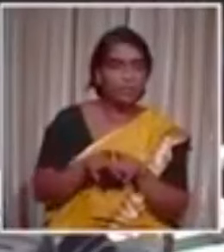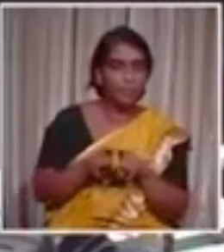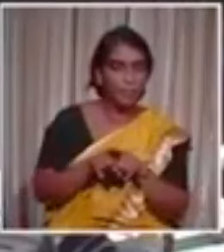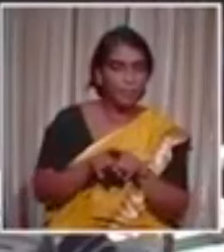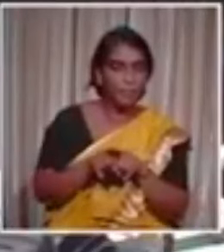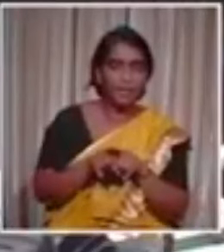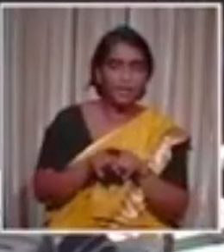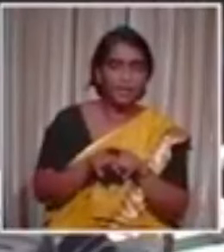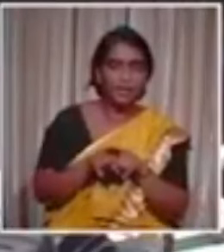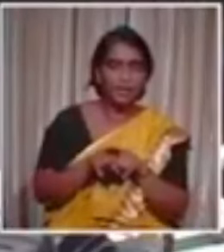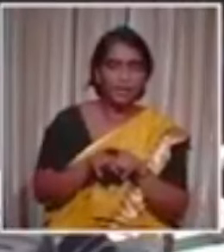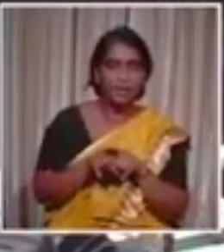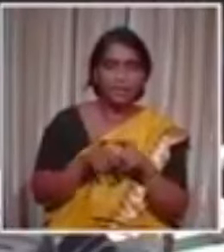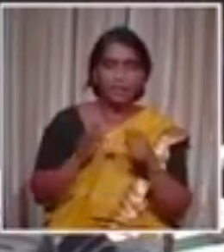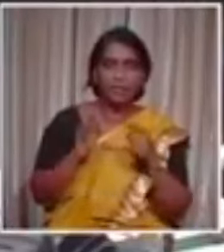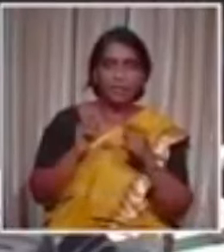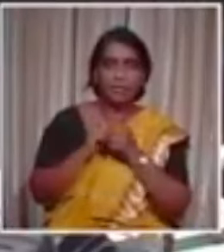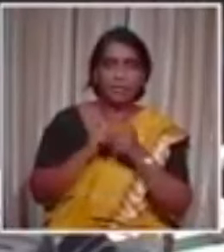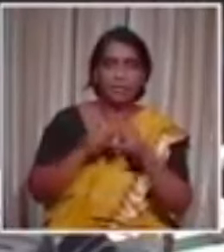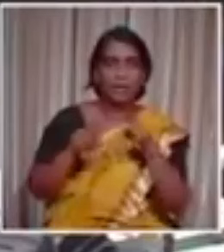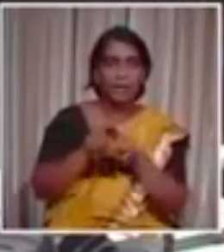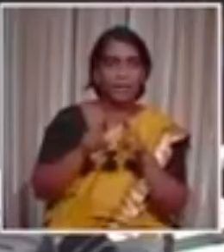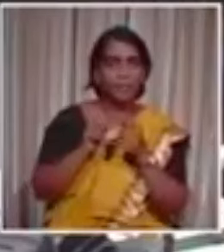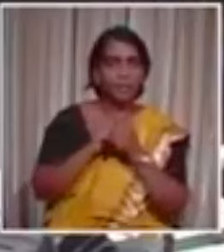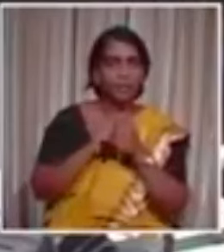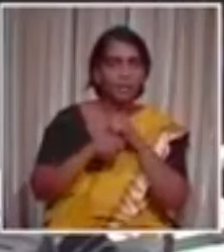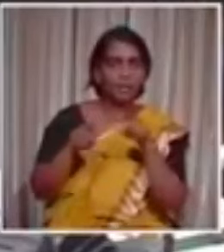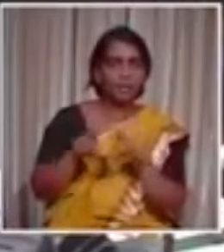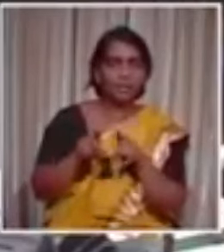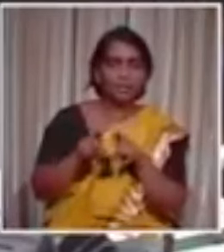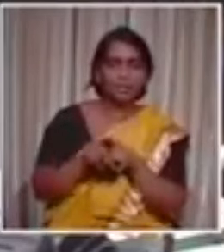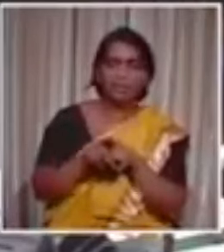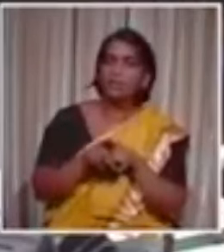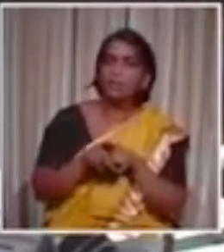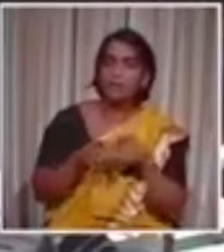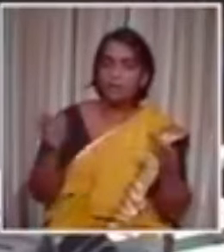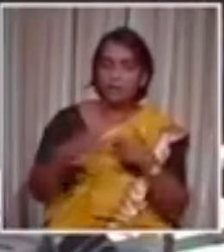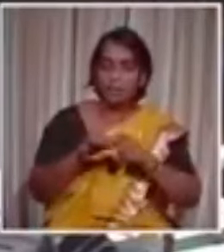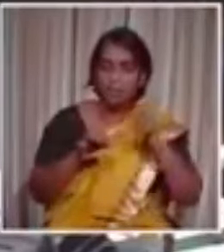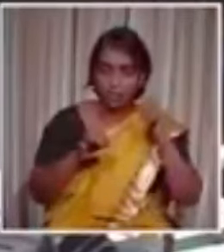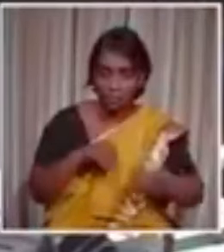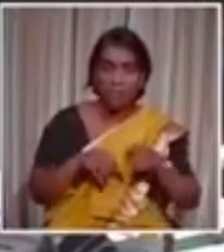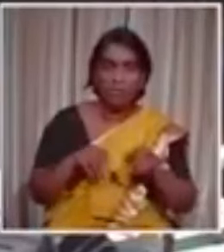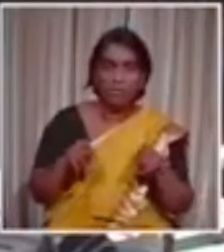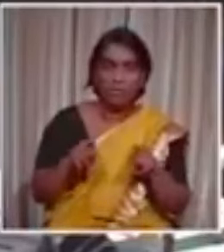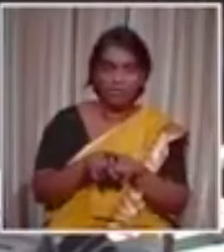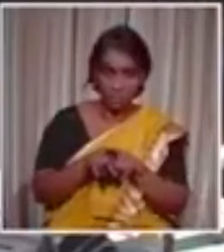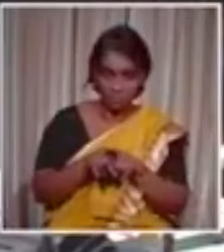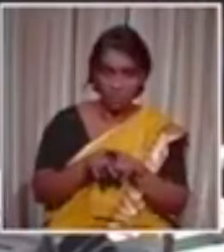methuma obutumada cabinet mandale thindu thiri pilibada lankaye palaweni watawata cabinet mandale anumatha karapu cabinet